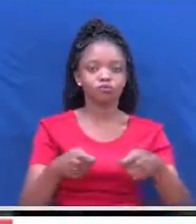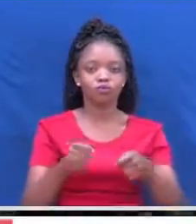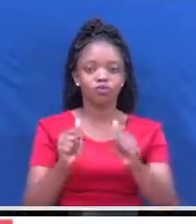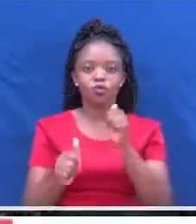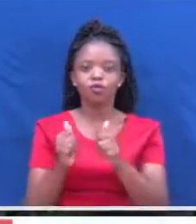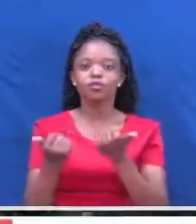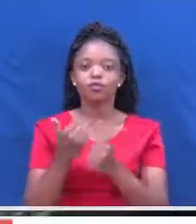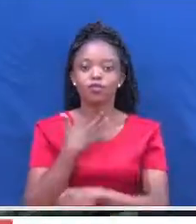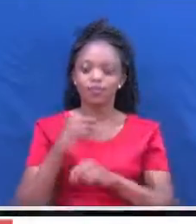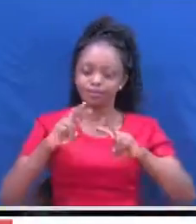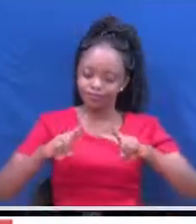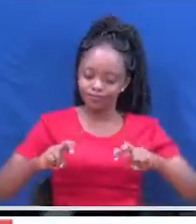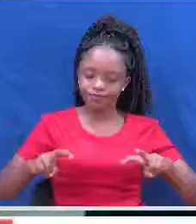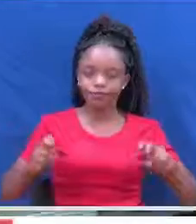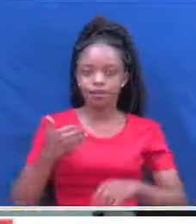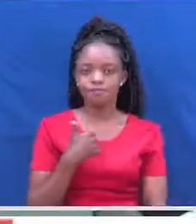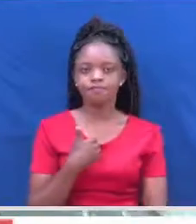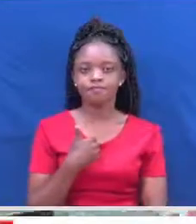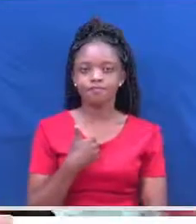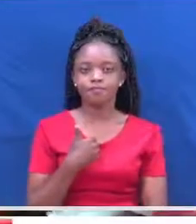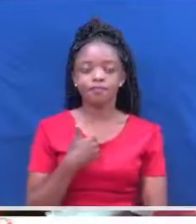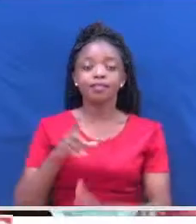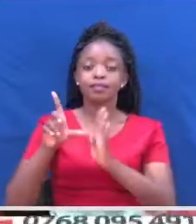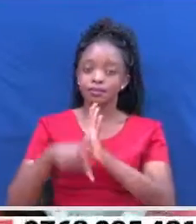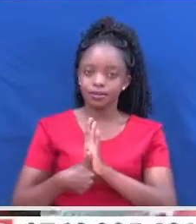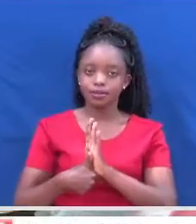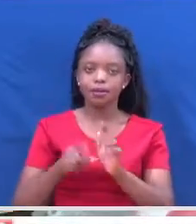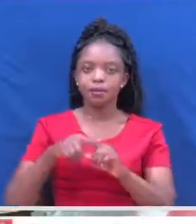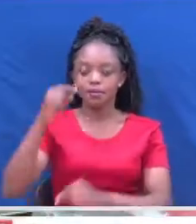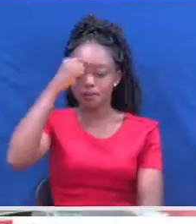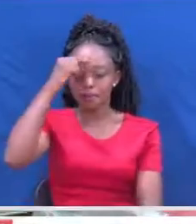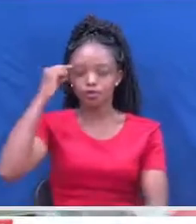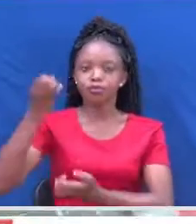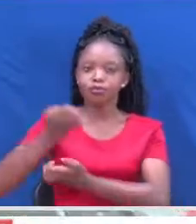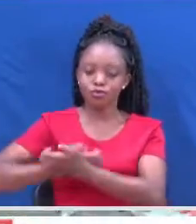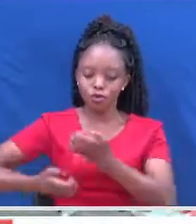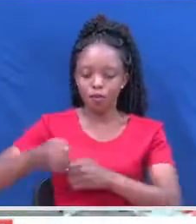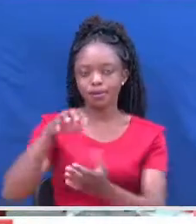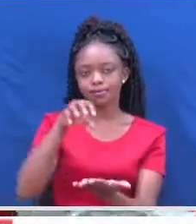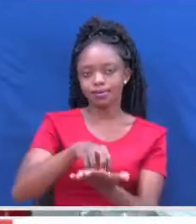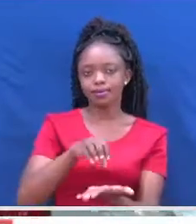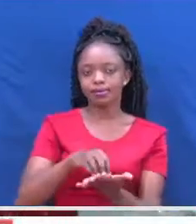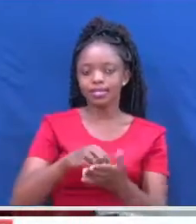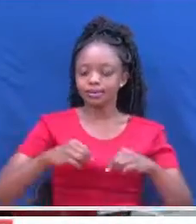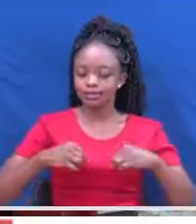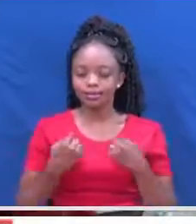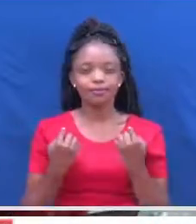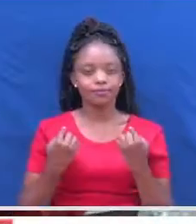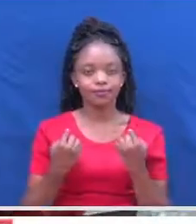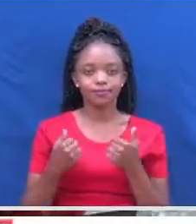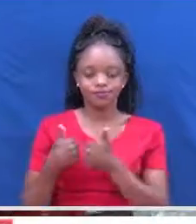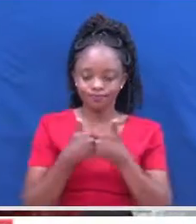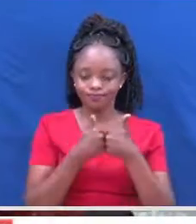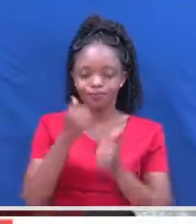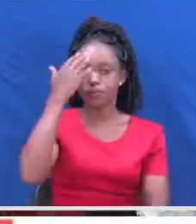walivyokuwa wakivitafuta. We are a bit late, but it is because of the economic situation that we find ourselves in. That is why we